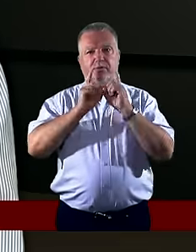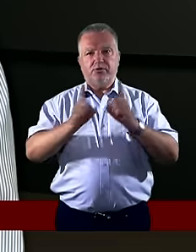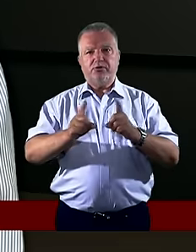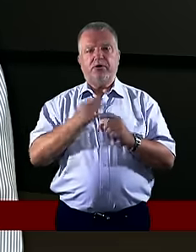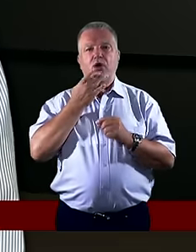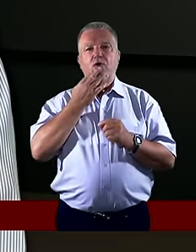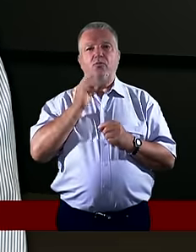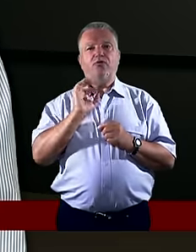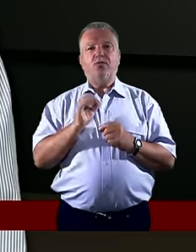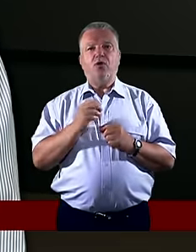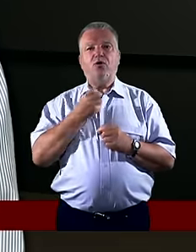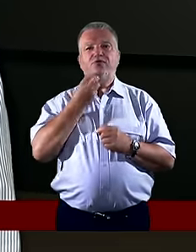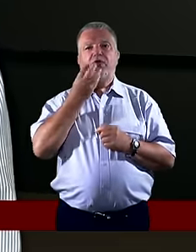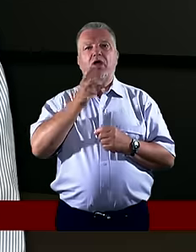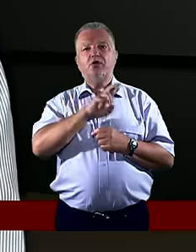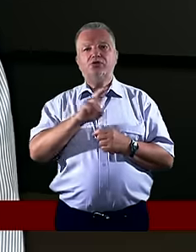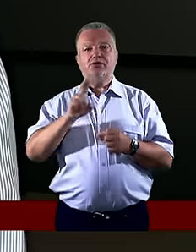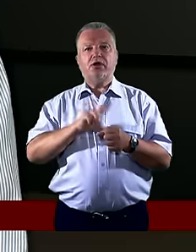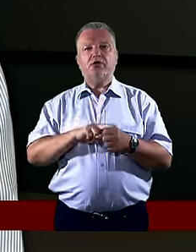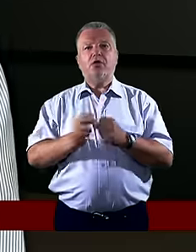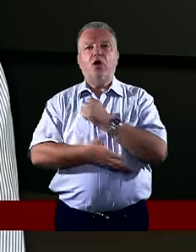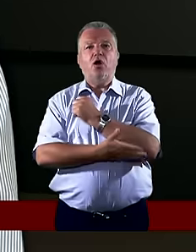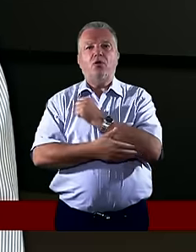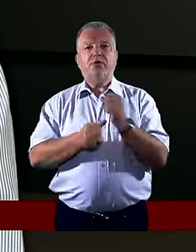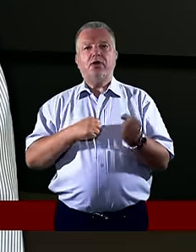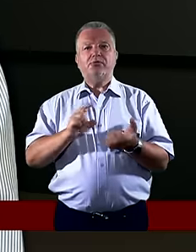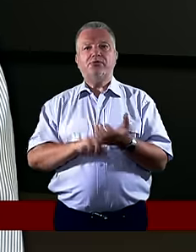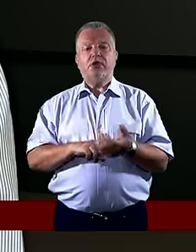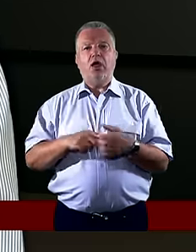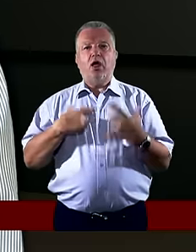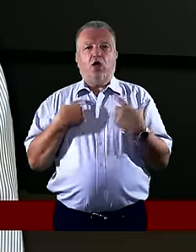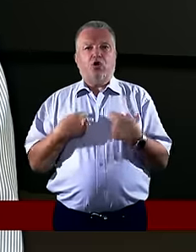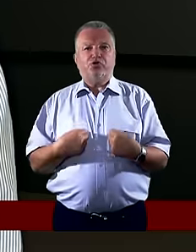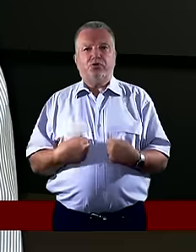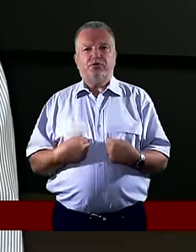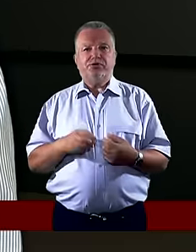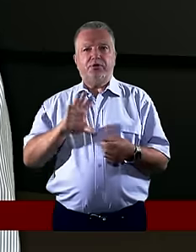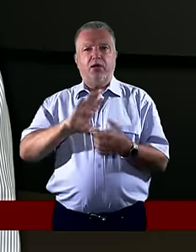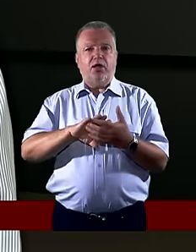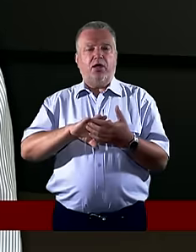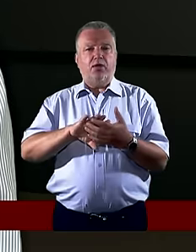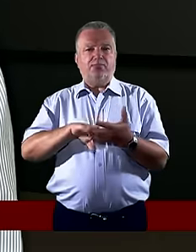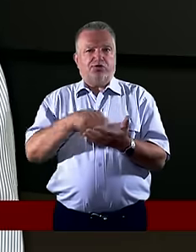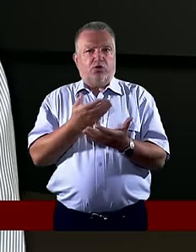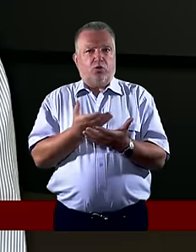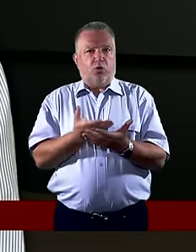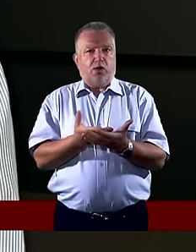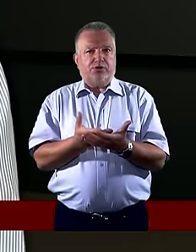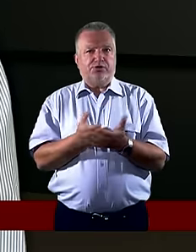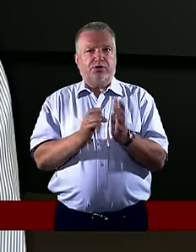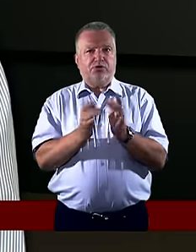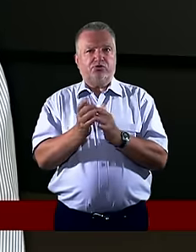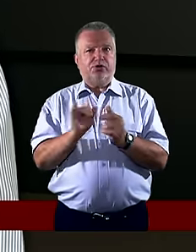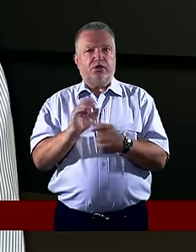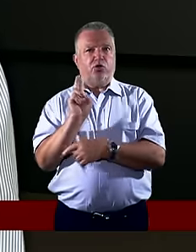prawdziwego. Wiecie, mówimy o wielu rzeczach, które opierają się właśnie na takim i osobistym przykładzie Pana Jezusa i na